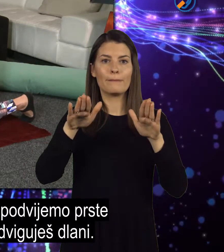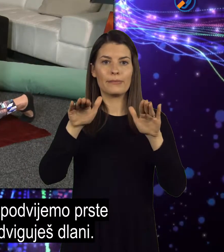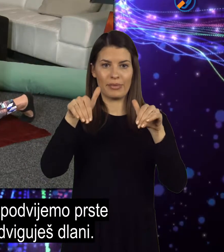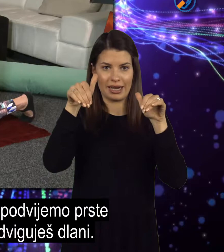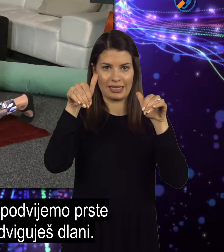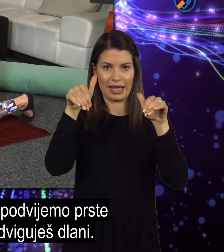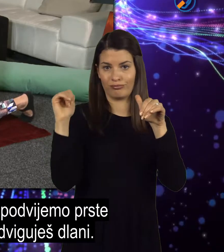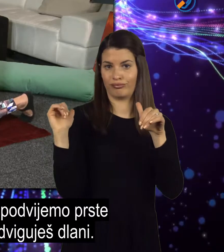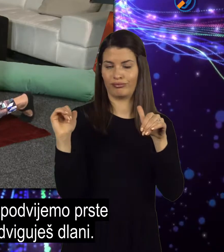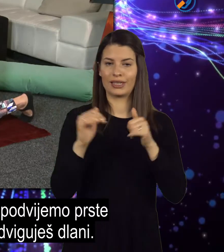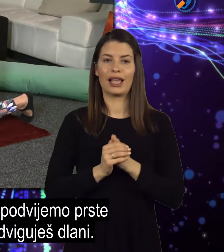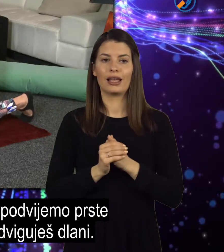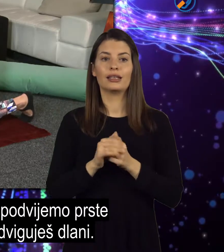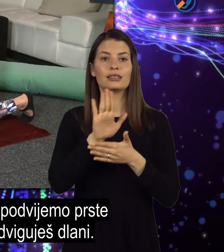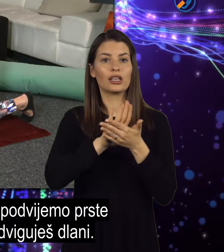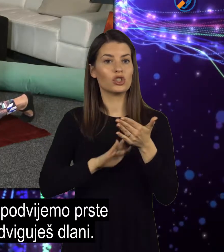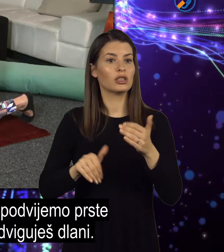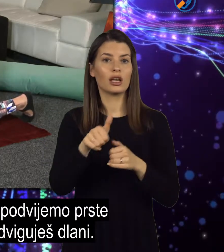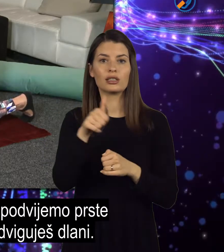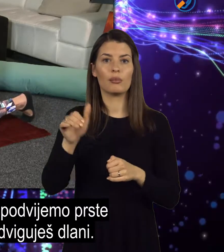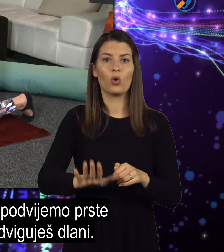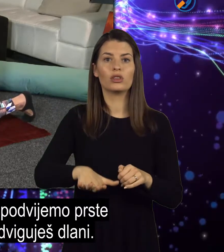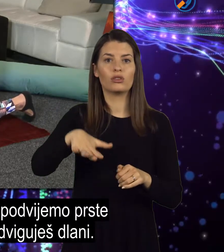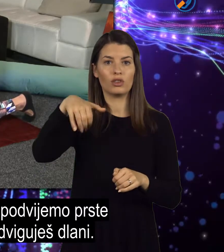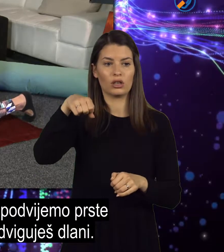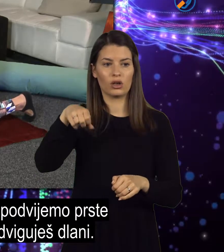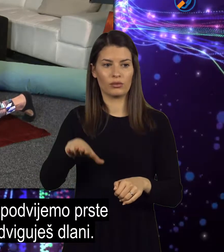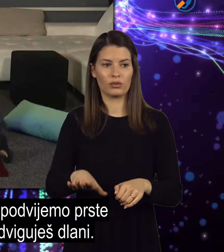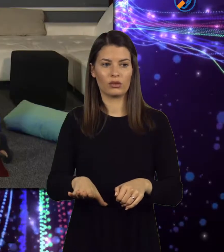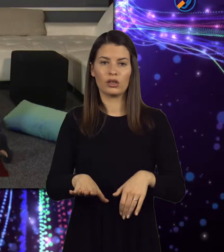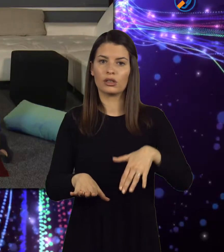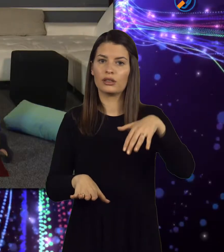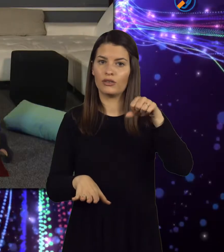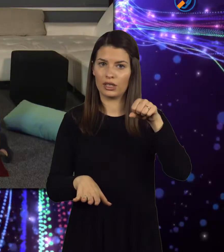prste in za začetek samo dviguješ dlani.